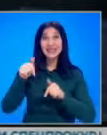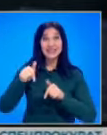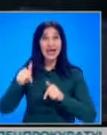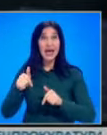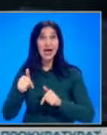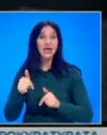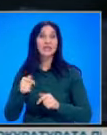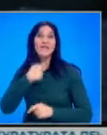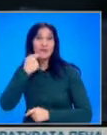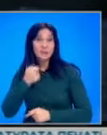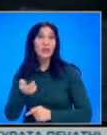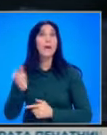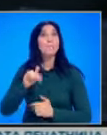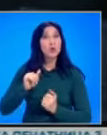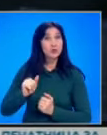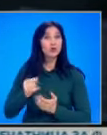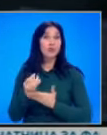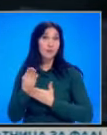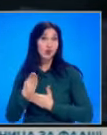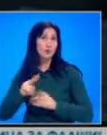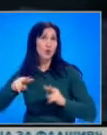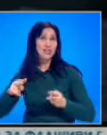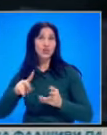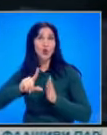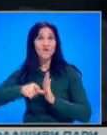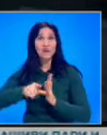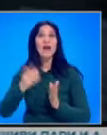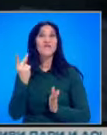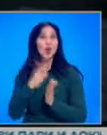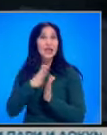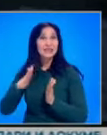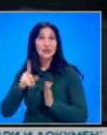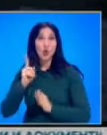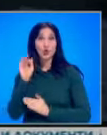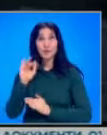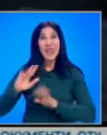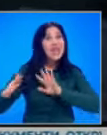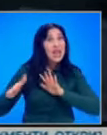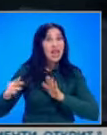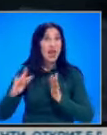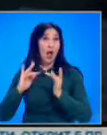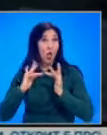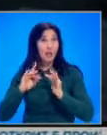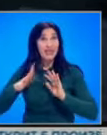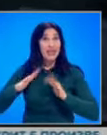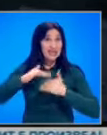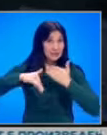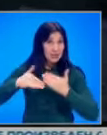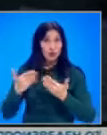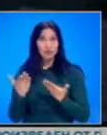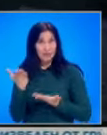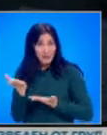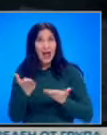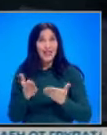а после ще започнат по различно време втория семестър. Той ще бъде или онлайн, или хибридно, там където без практика